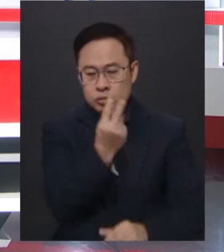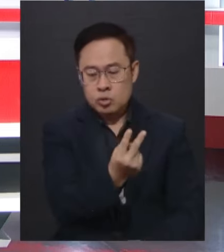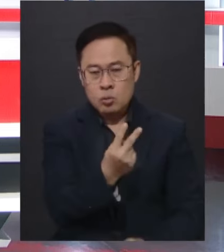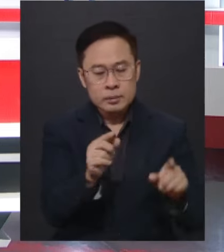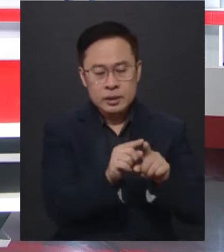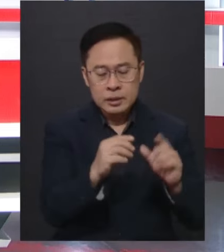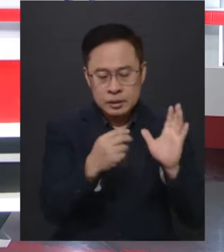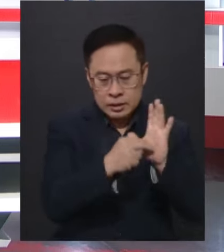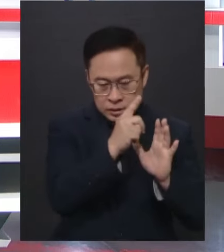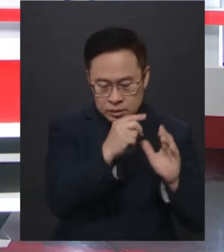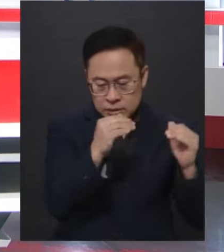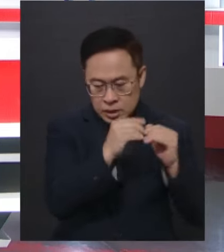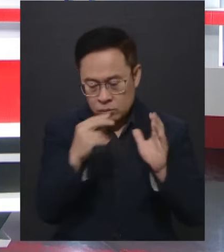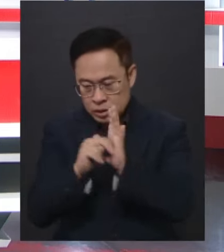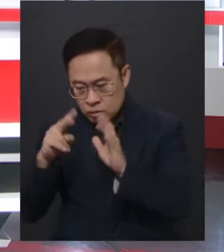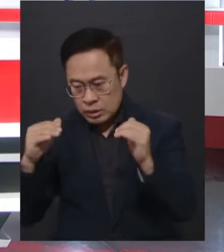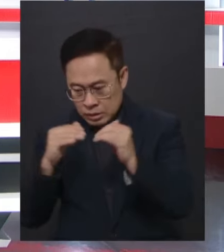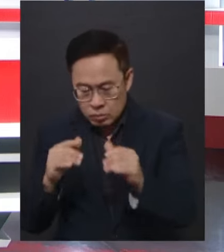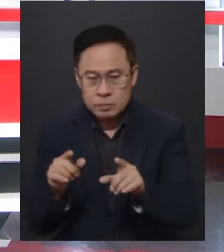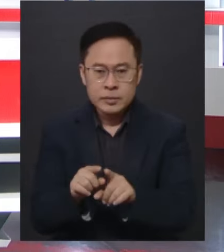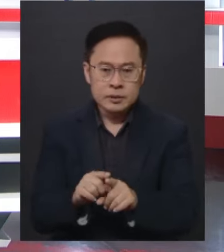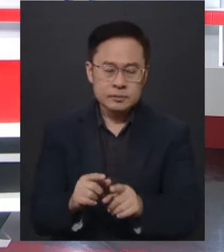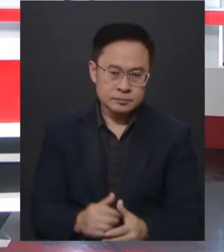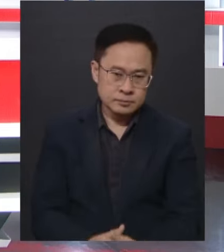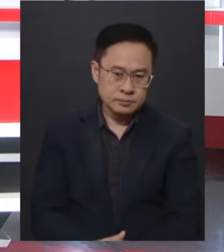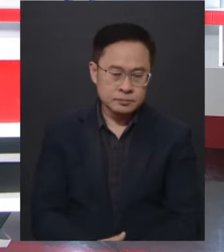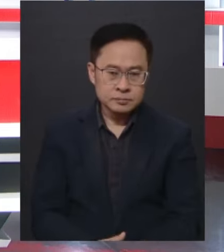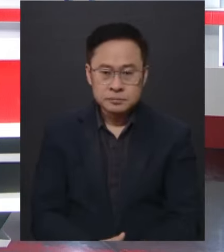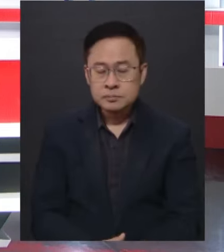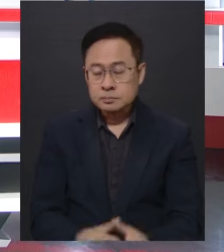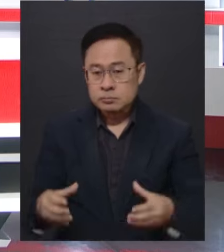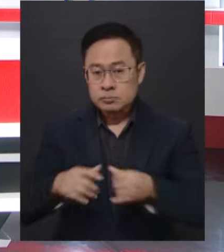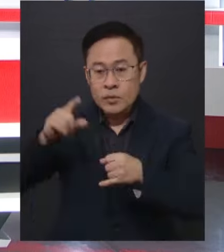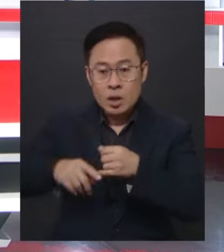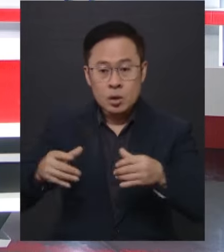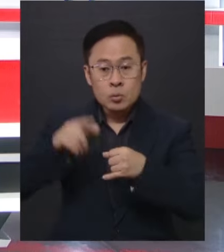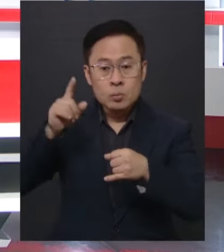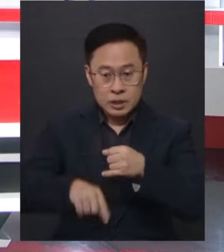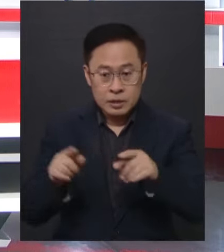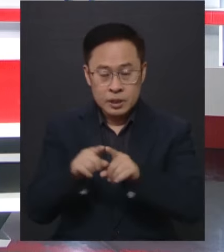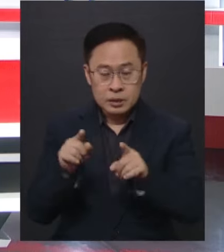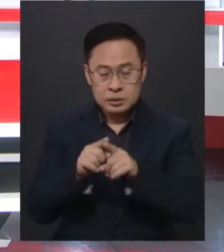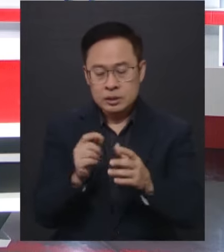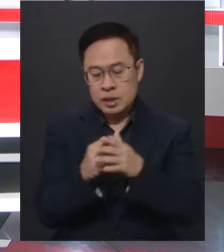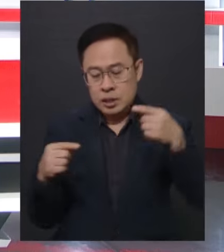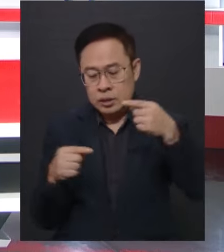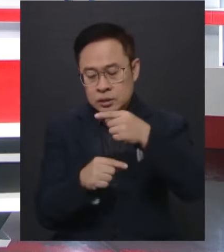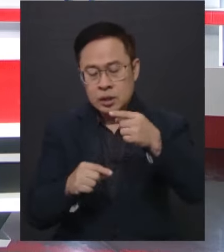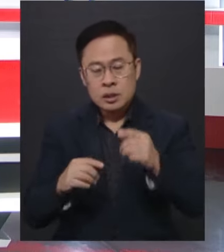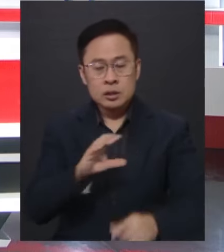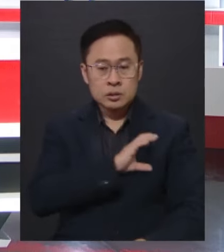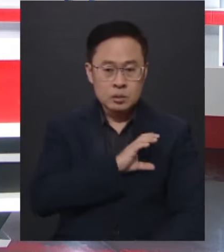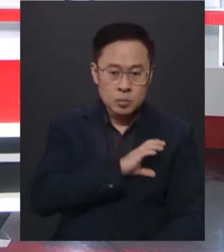สักครู่นี้ท้ายตารางก็สนุกนะโอปคุณผู้ชมครับโอการหนีตกชั้นเนี่ยตั้งแต่เทโรตราดประจวบ